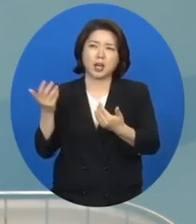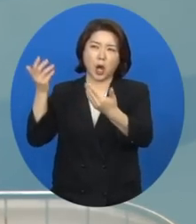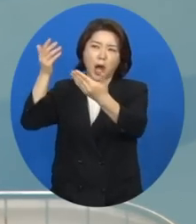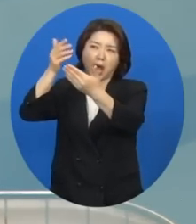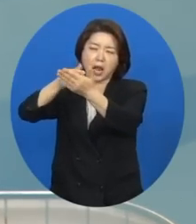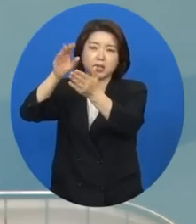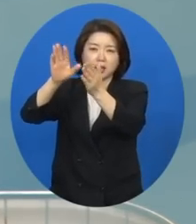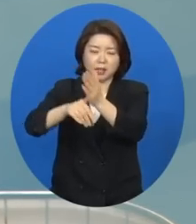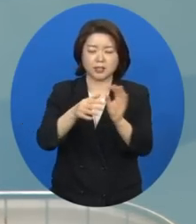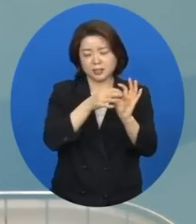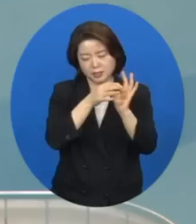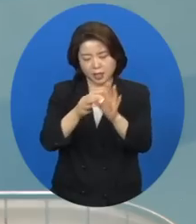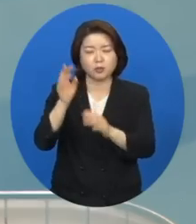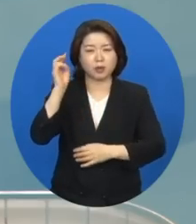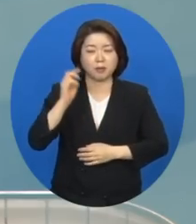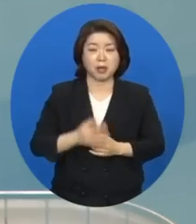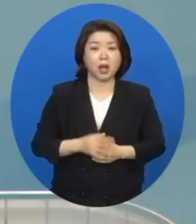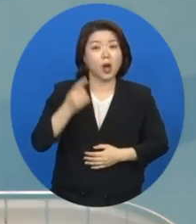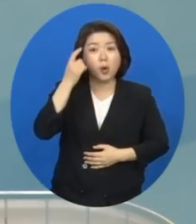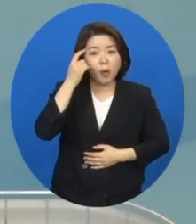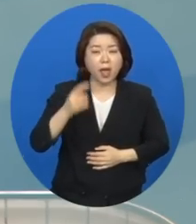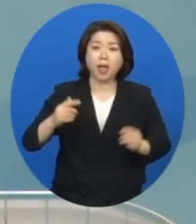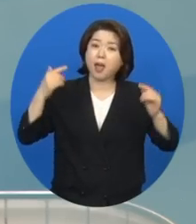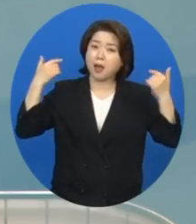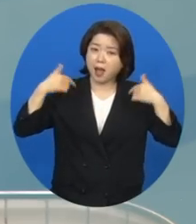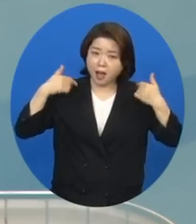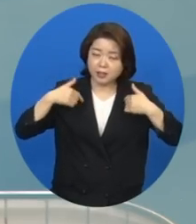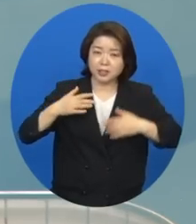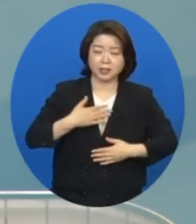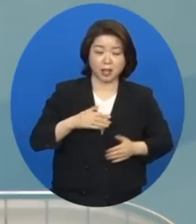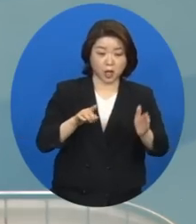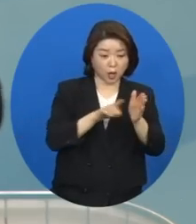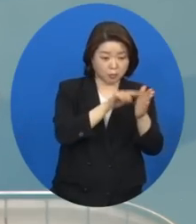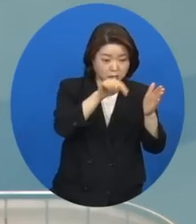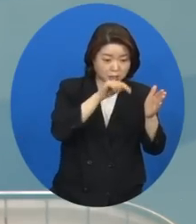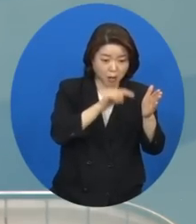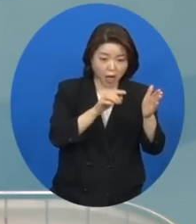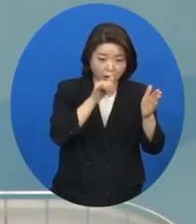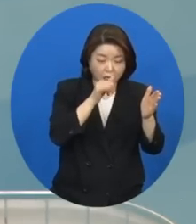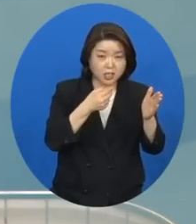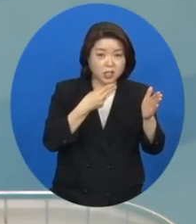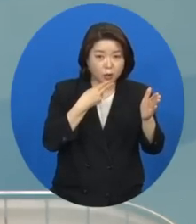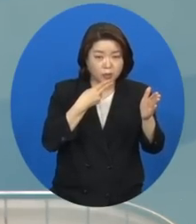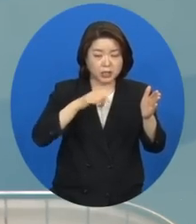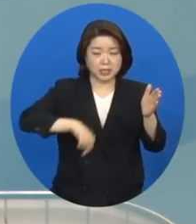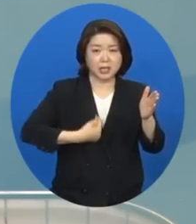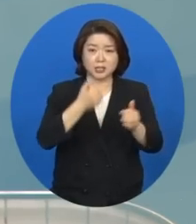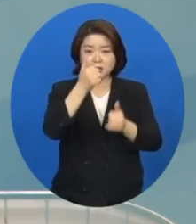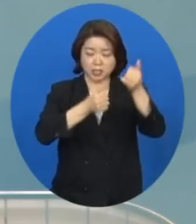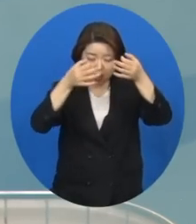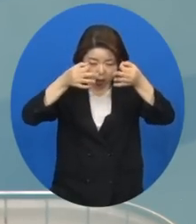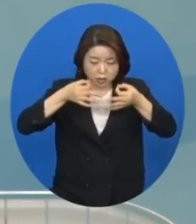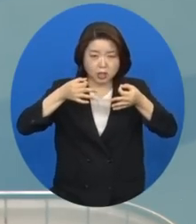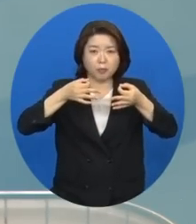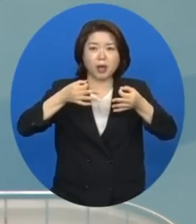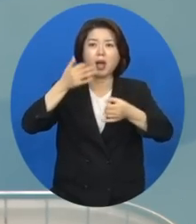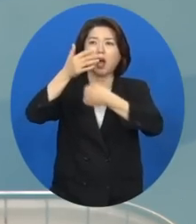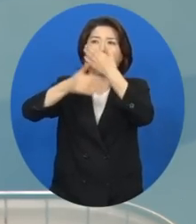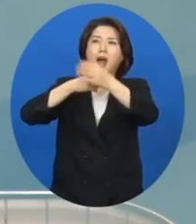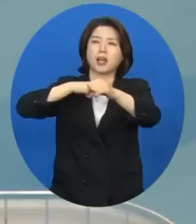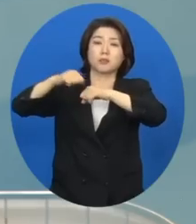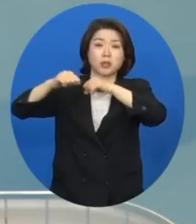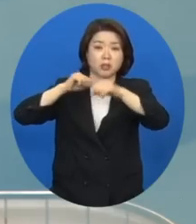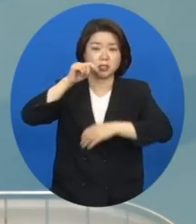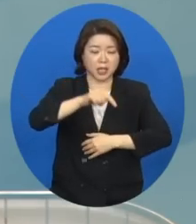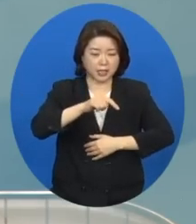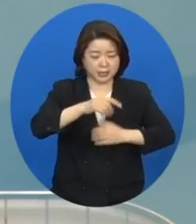거예요. 왜냐하면 날마다 내가 믿음 안에 있는지 제 자신을 시험하면서 하나님의 역사를